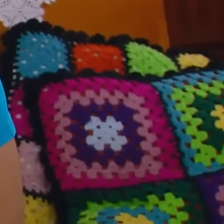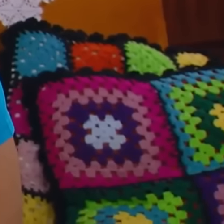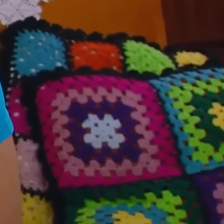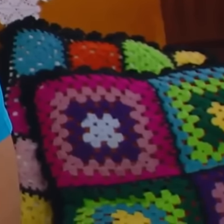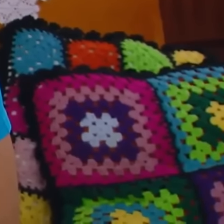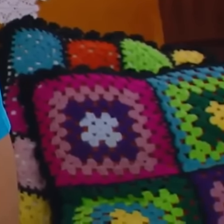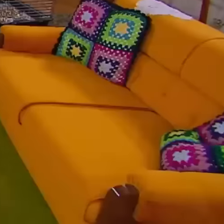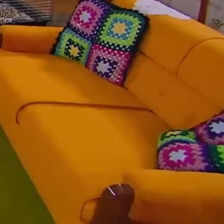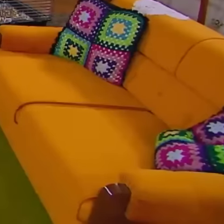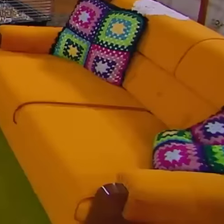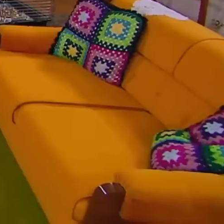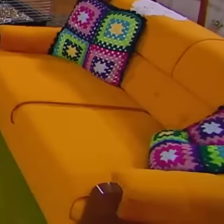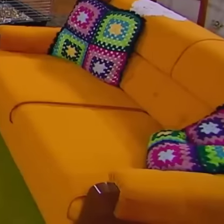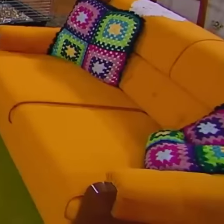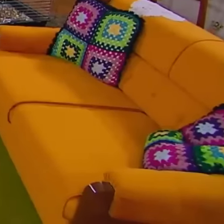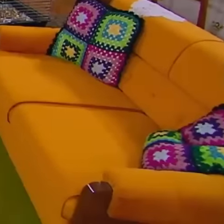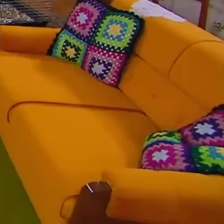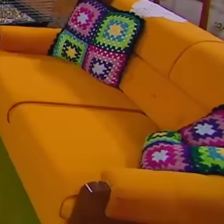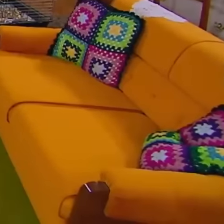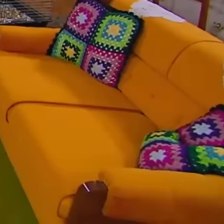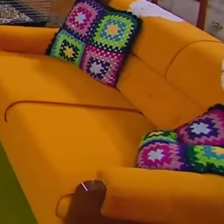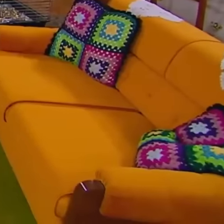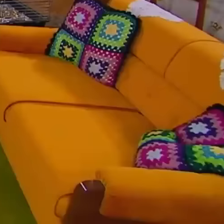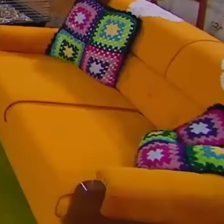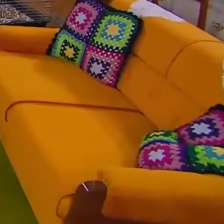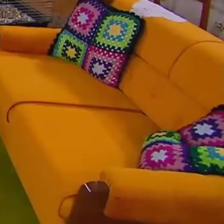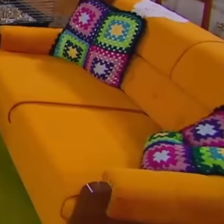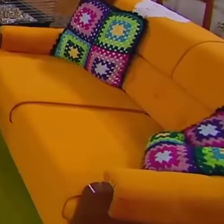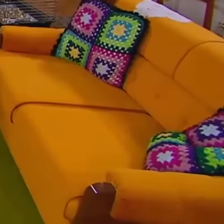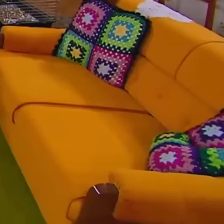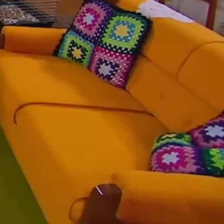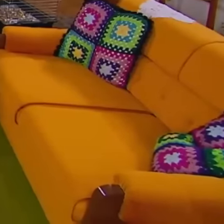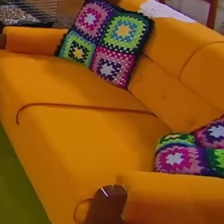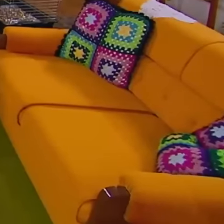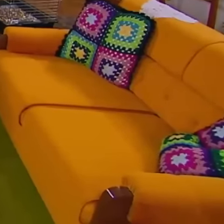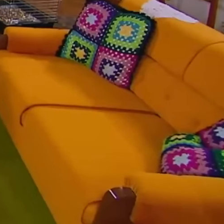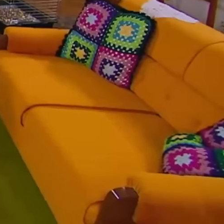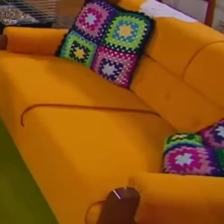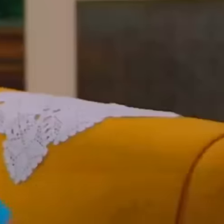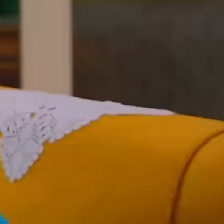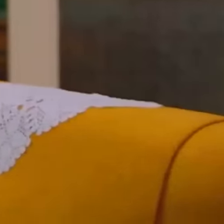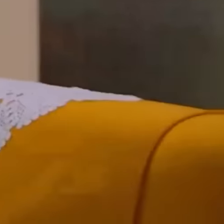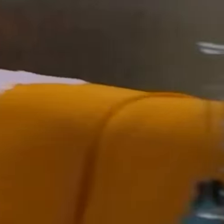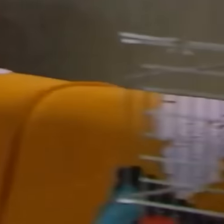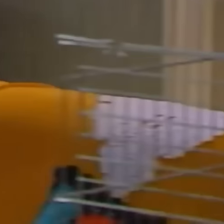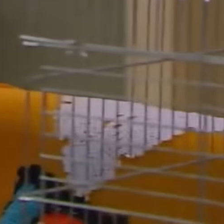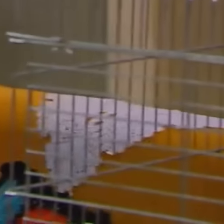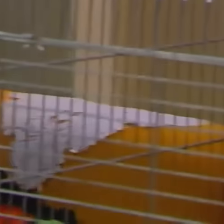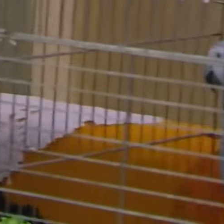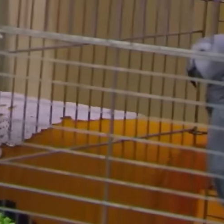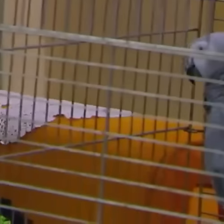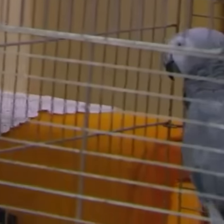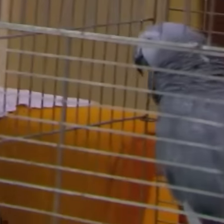dibi ortalanmış. Karşı hizasında orta sehpa, sağ kanadında ikili koltukta kenardaki masa, sol kanadında tekli